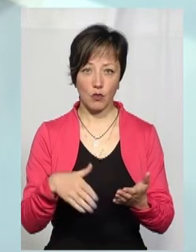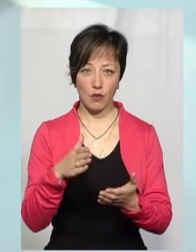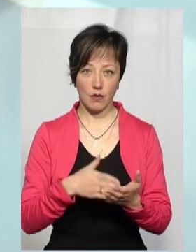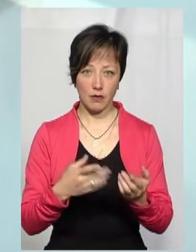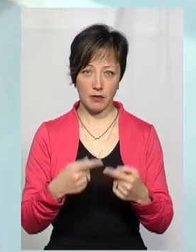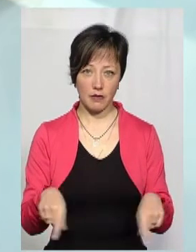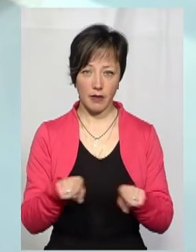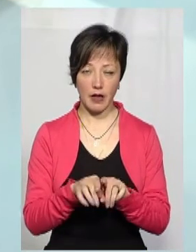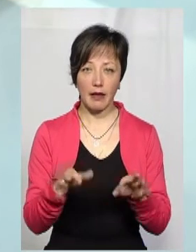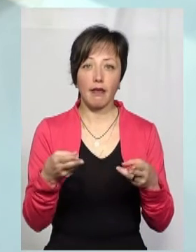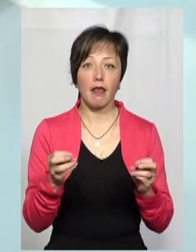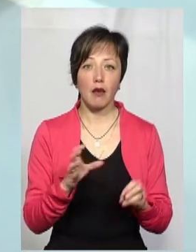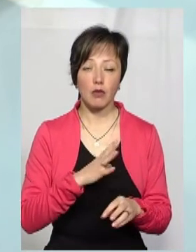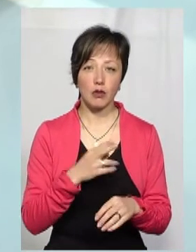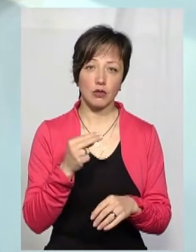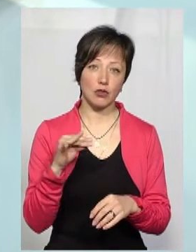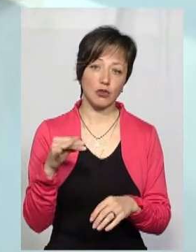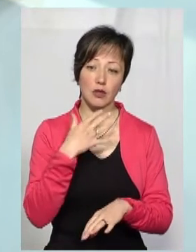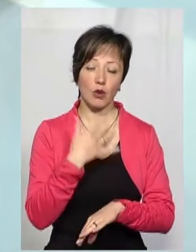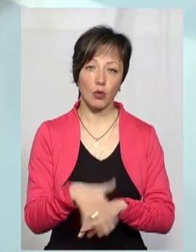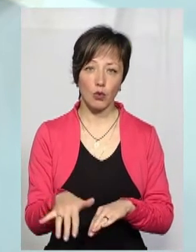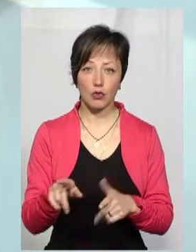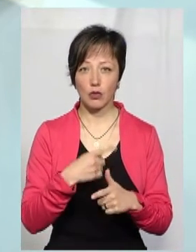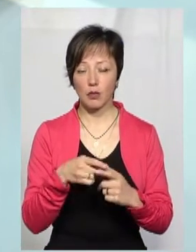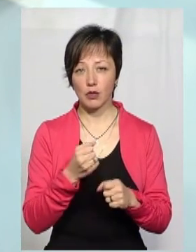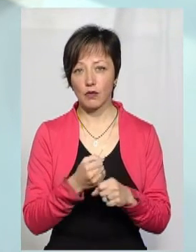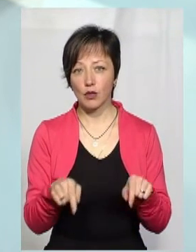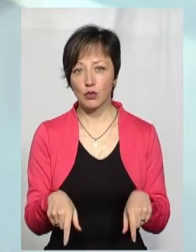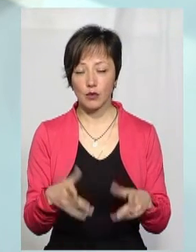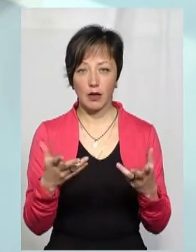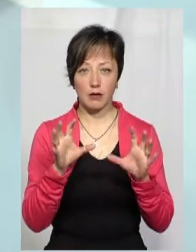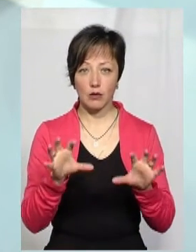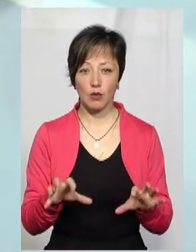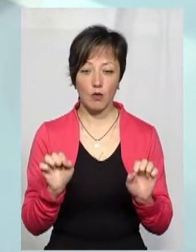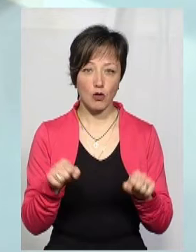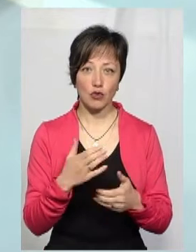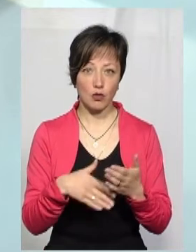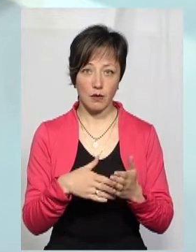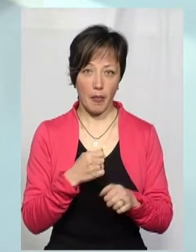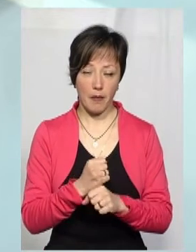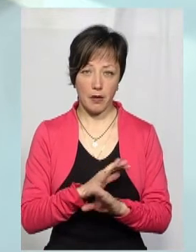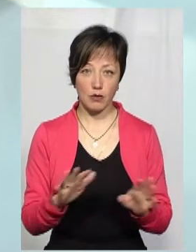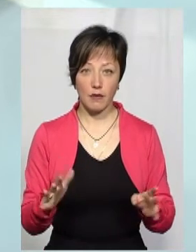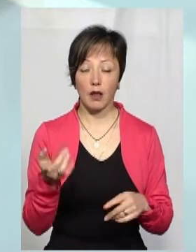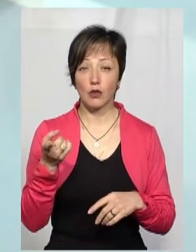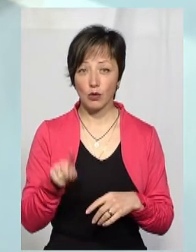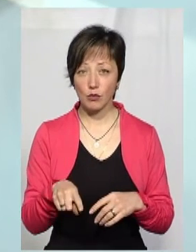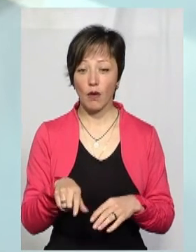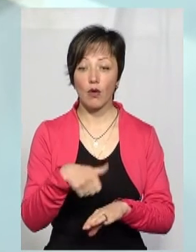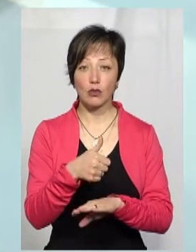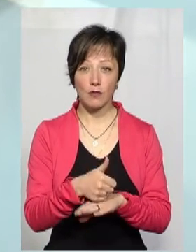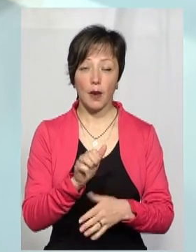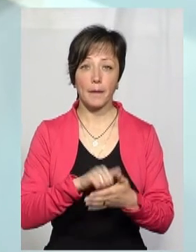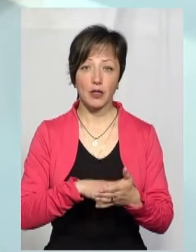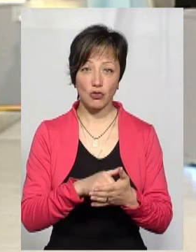сферах діяльності. Тобто де вони були, чи це вони були за кордоном, чи це вони працювали тут десь нелегально, може, взагалі не працювали. Тому